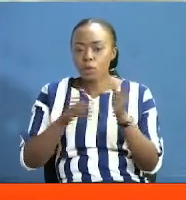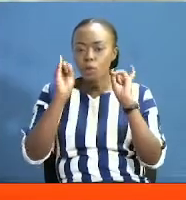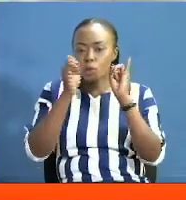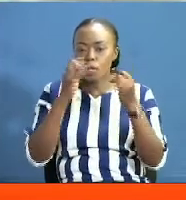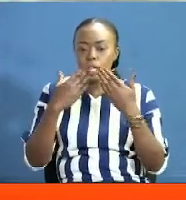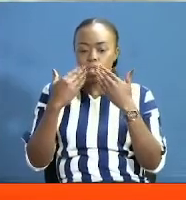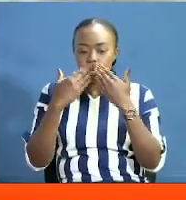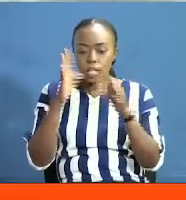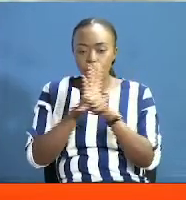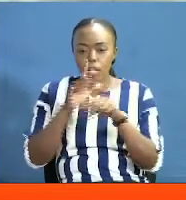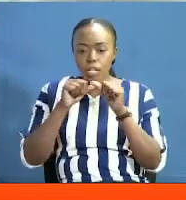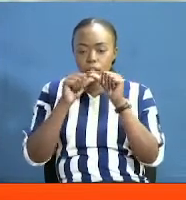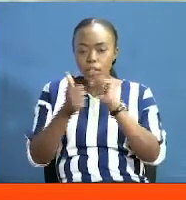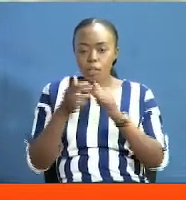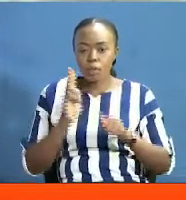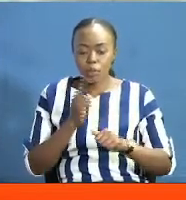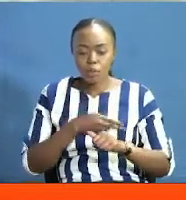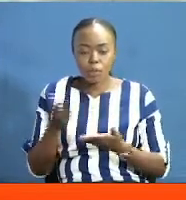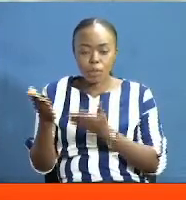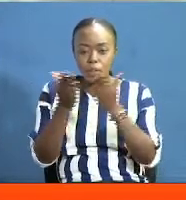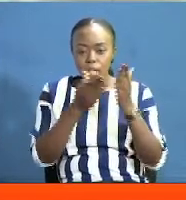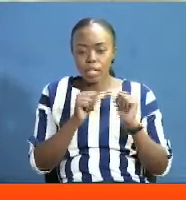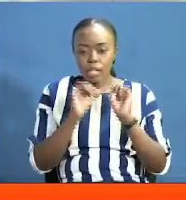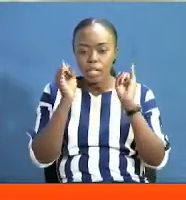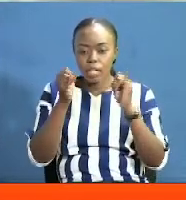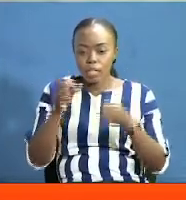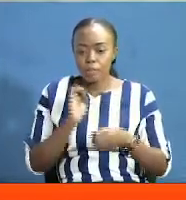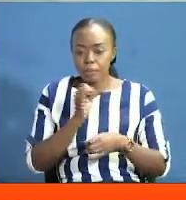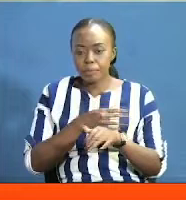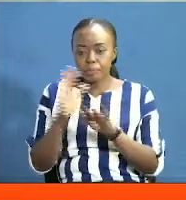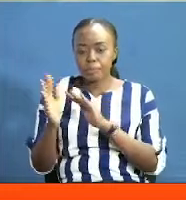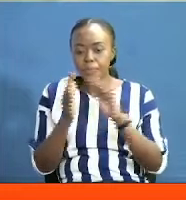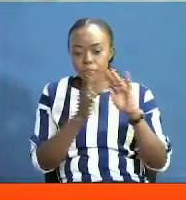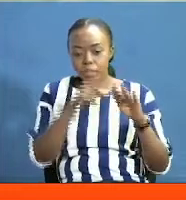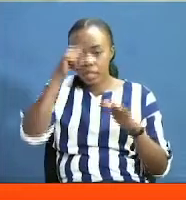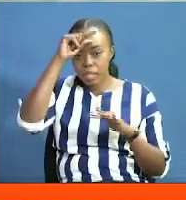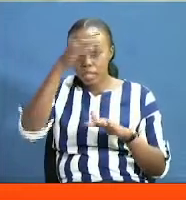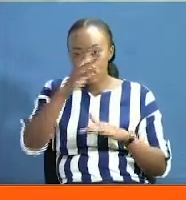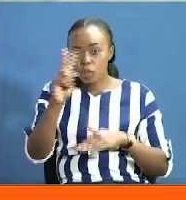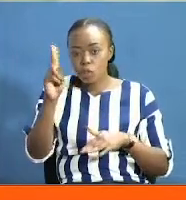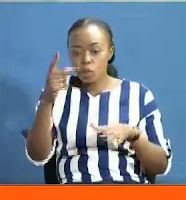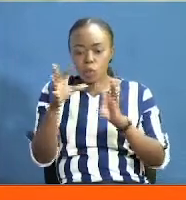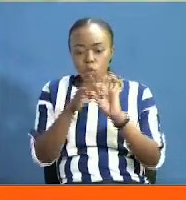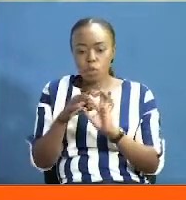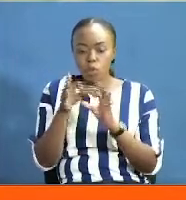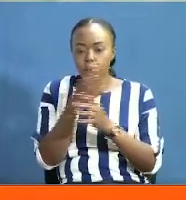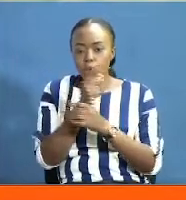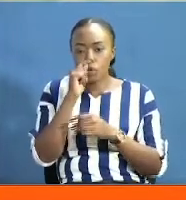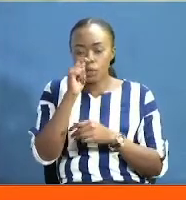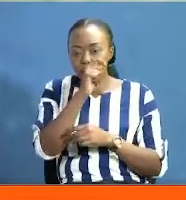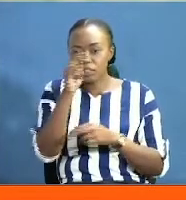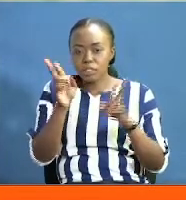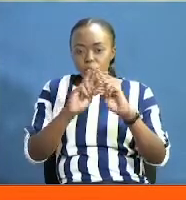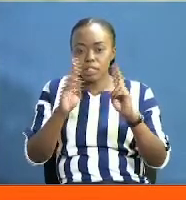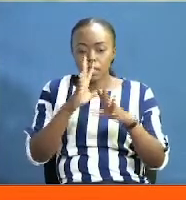Ni mizizi ya habari na shukran sana kwa kuendelea kukaa nasi. Karibu tuendelee na taarifa zetu. Serikali ya Kenya na Jamhuri ya Muungano wa